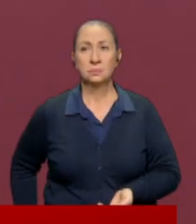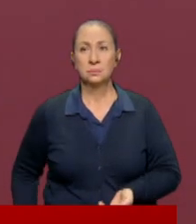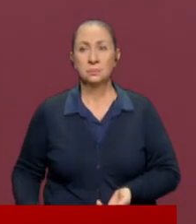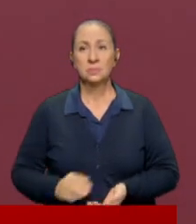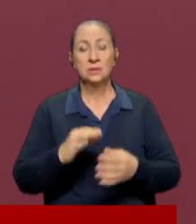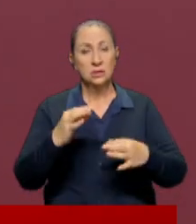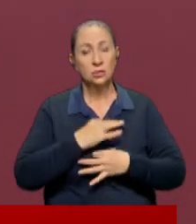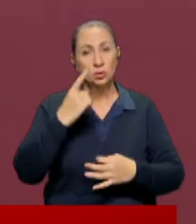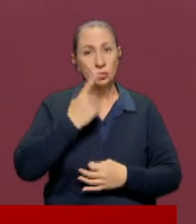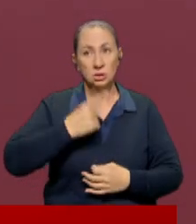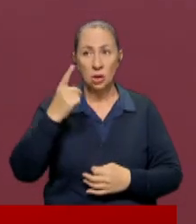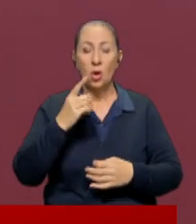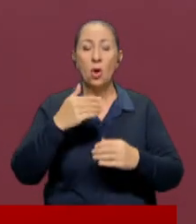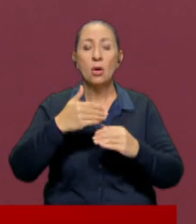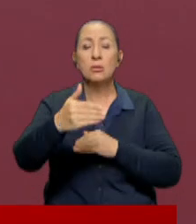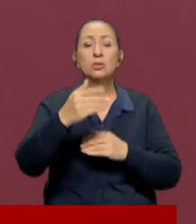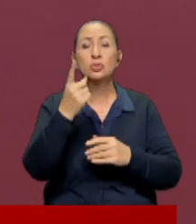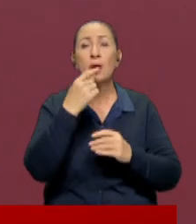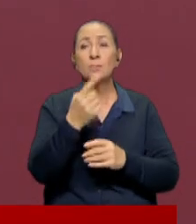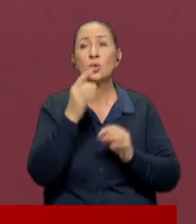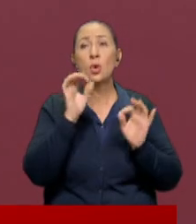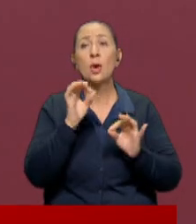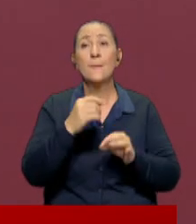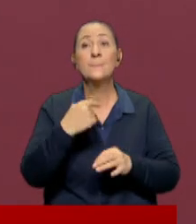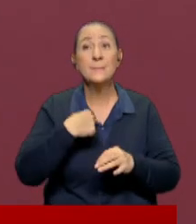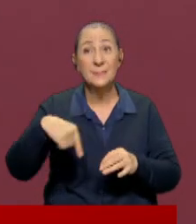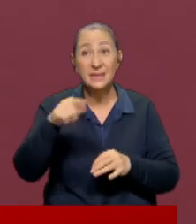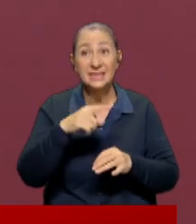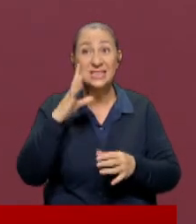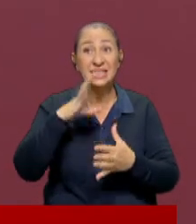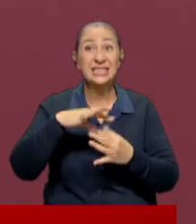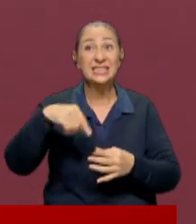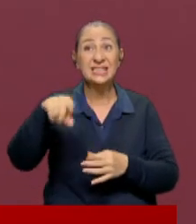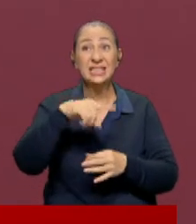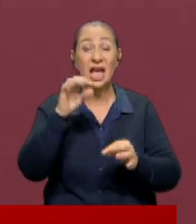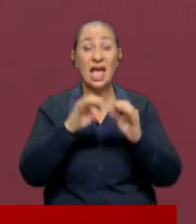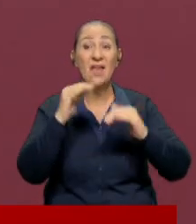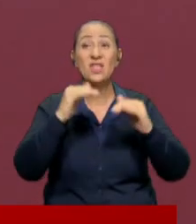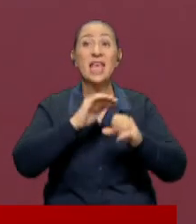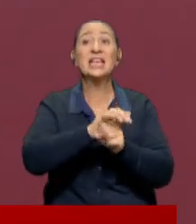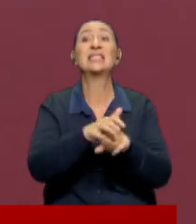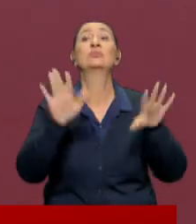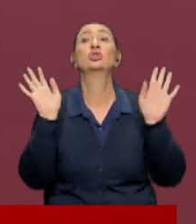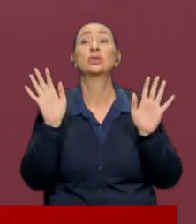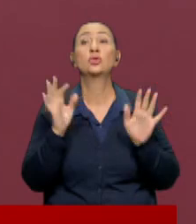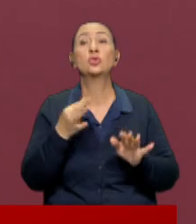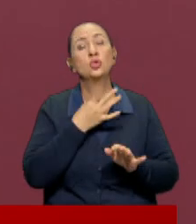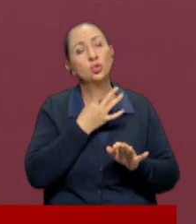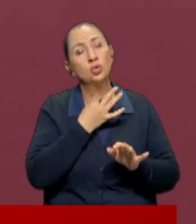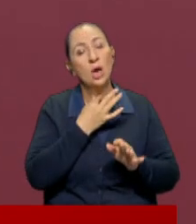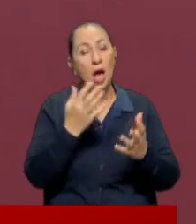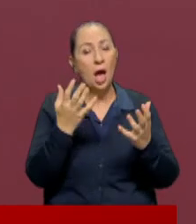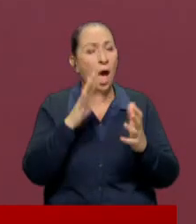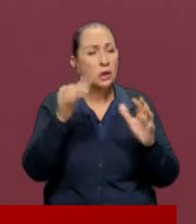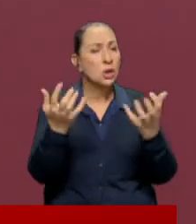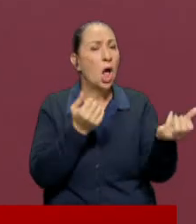olsun. Sayın Cumhurbaşkanımız öteden beri şuna vurgu yapıyordu. Biz insanlarımızı enflasyona ezdirmeyeceğiz. Şükür alım